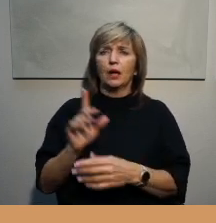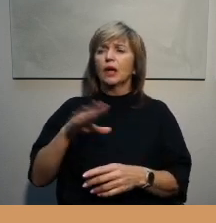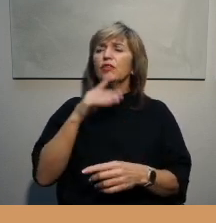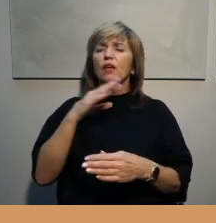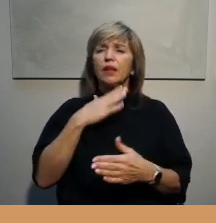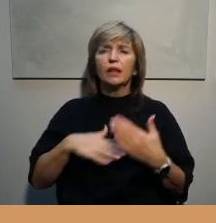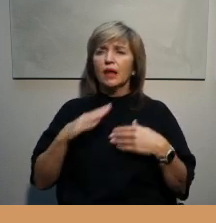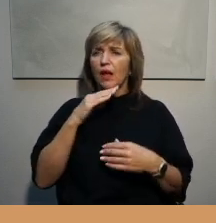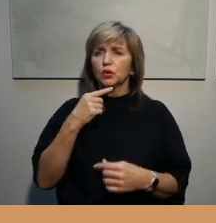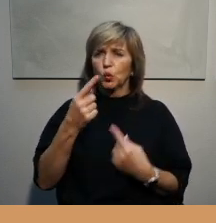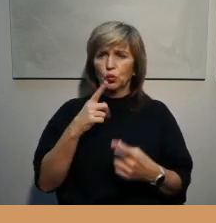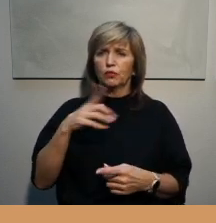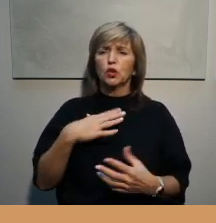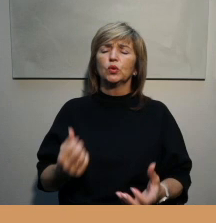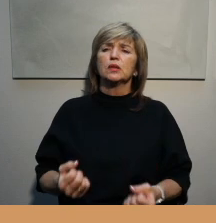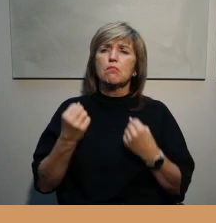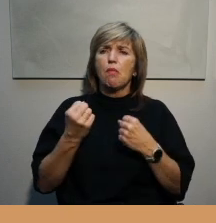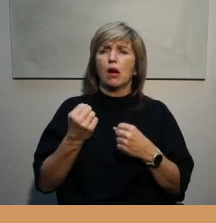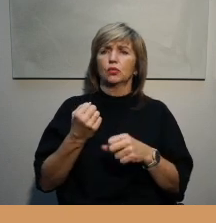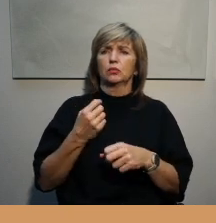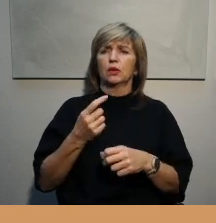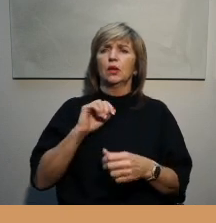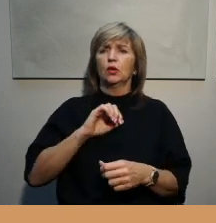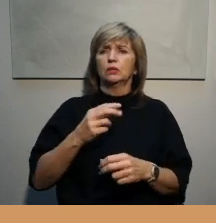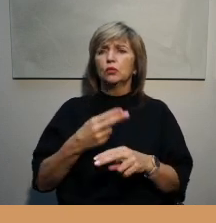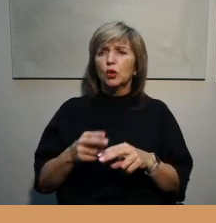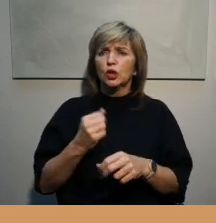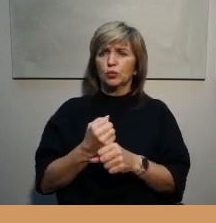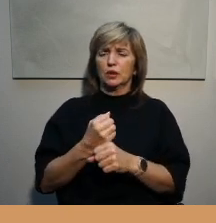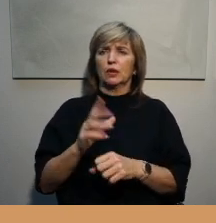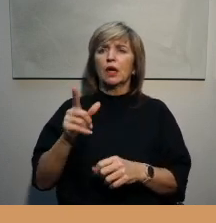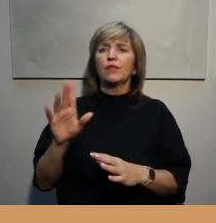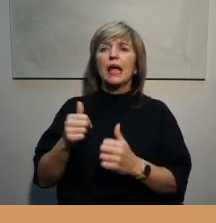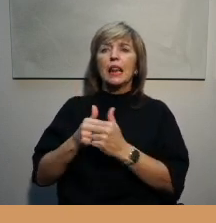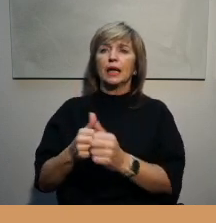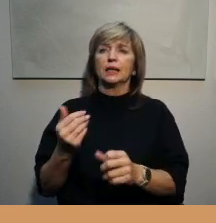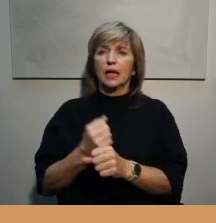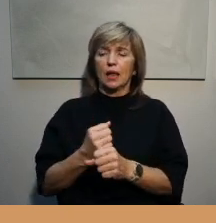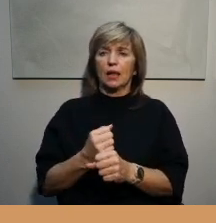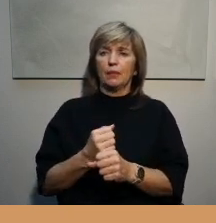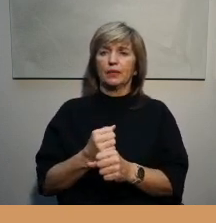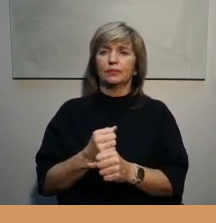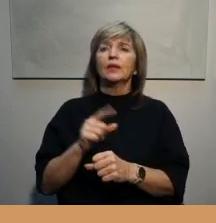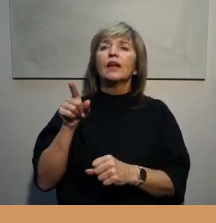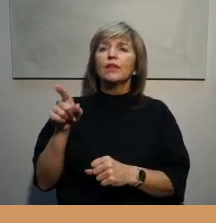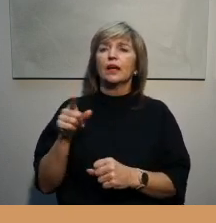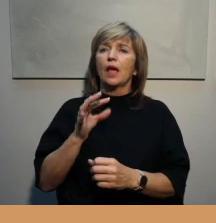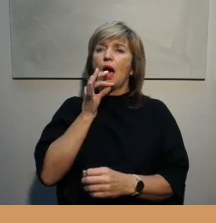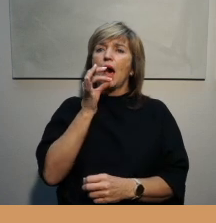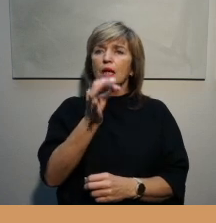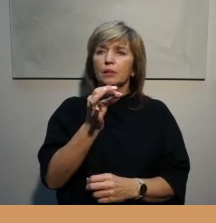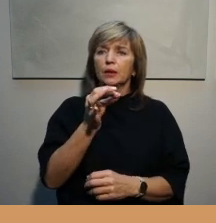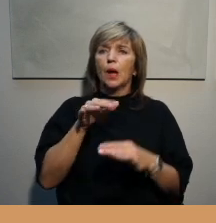viņš ir tiešām ļoti, ļoti smagus noziegumus veicis, viņa līdzdalība, viņa